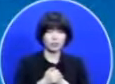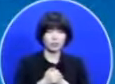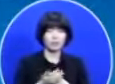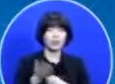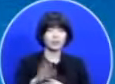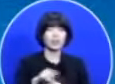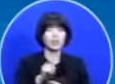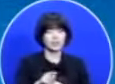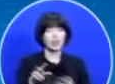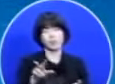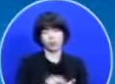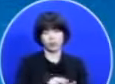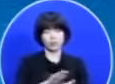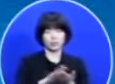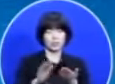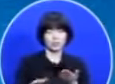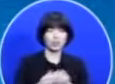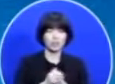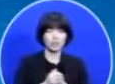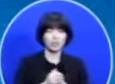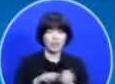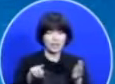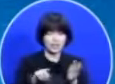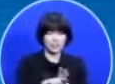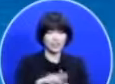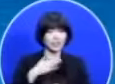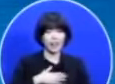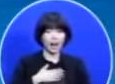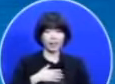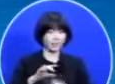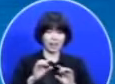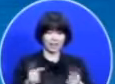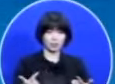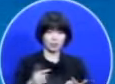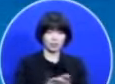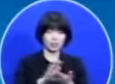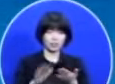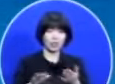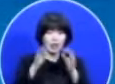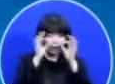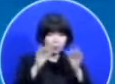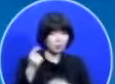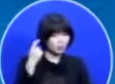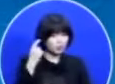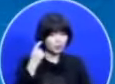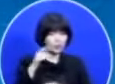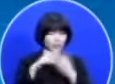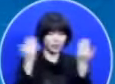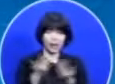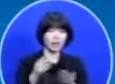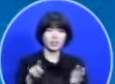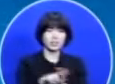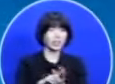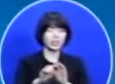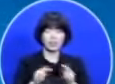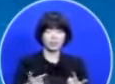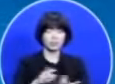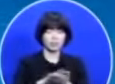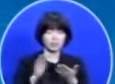근데 그게 바로 문제 인 겁니다 신앙은 않은 게 아니거든요 보고 들은게 신앙이 아니거든요